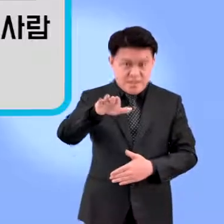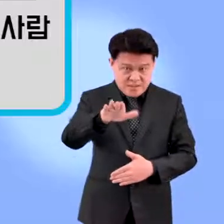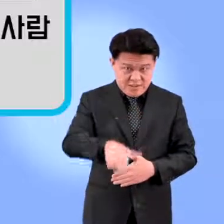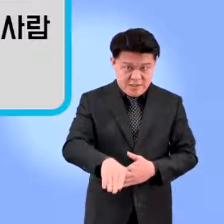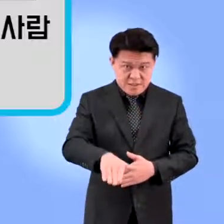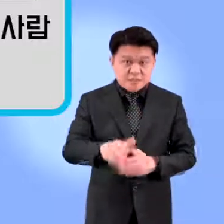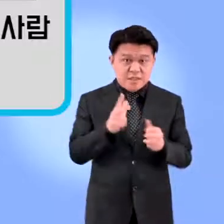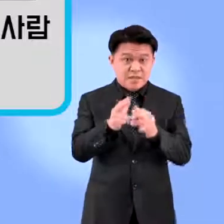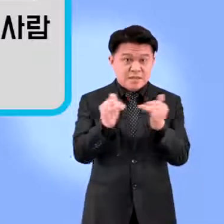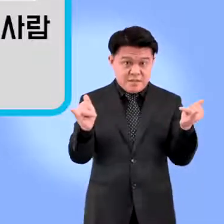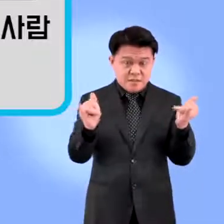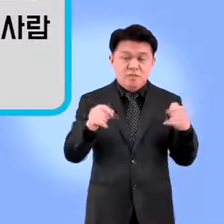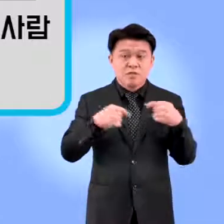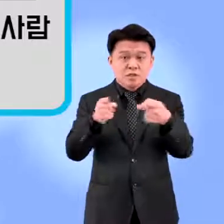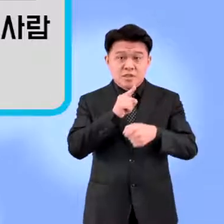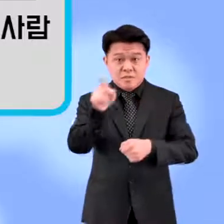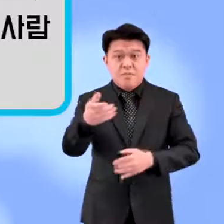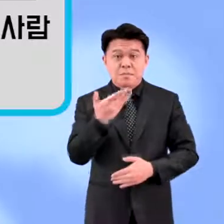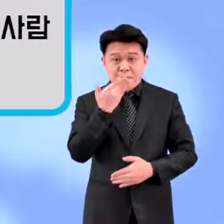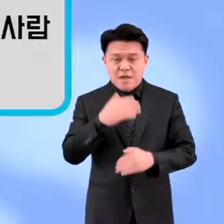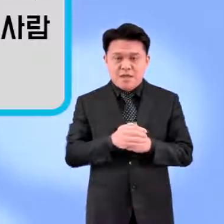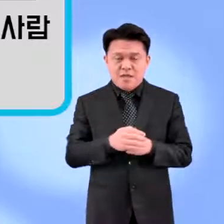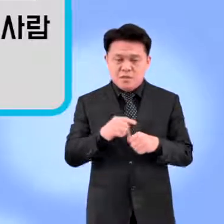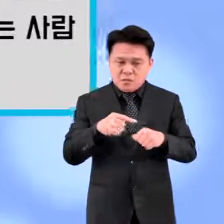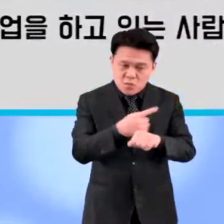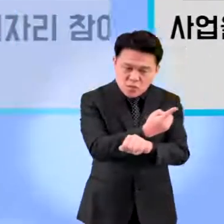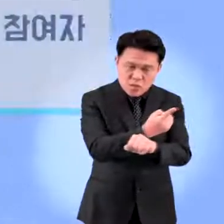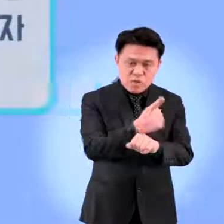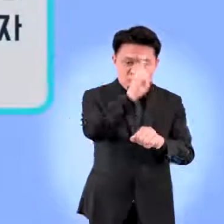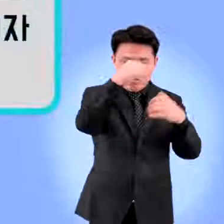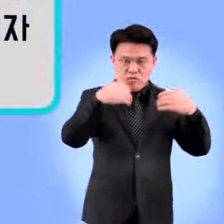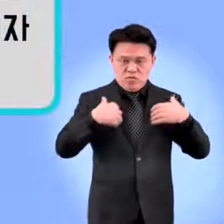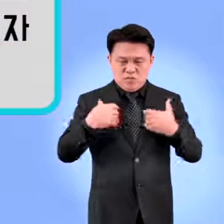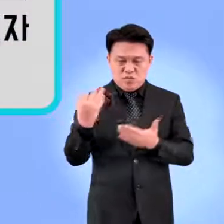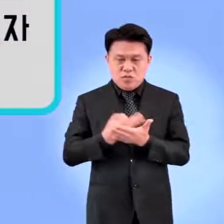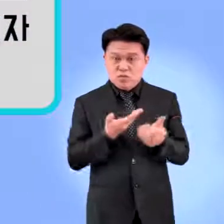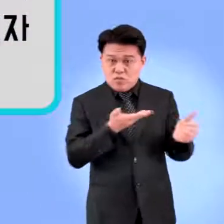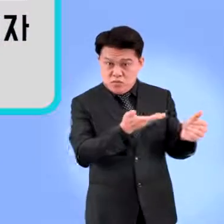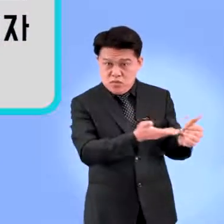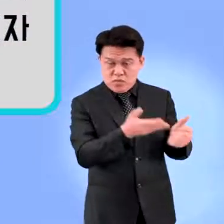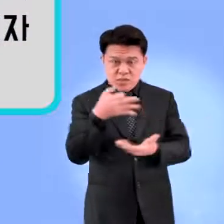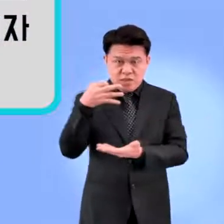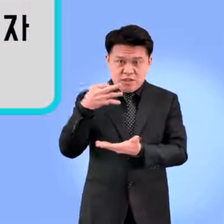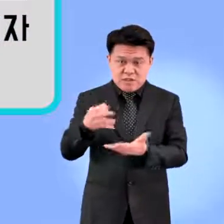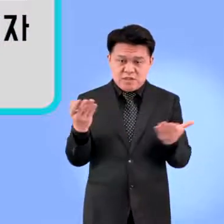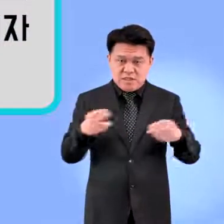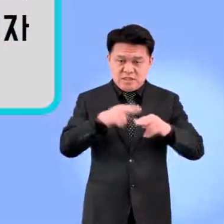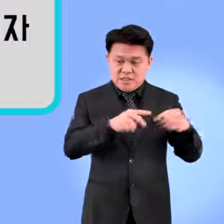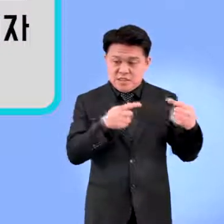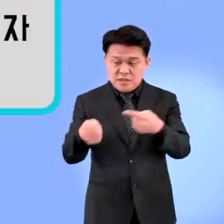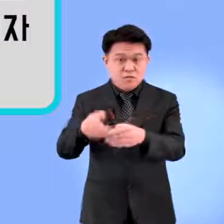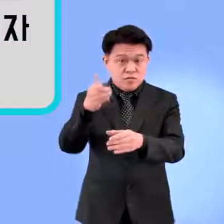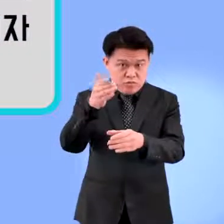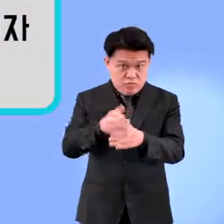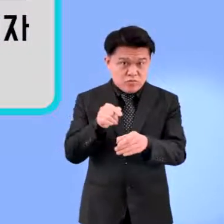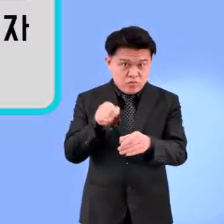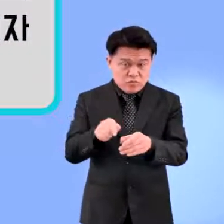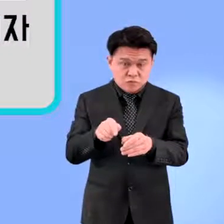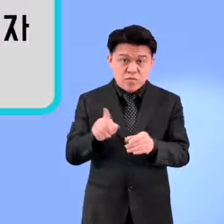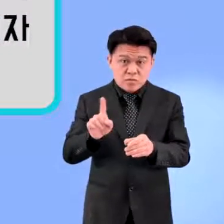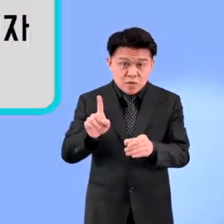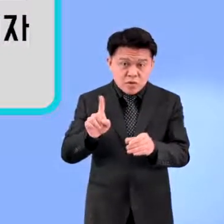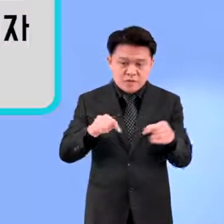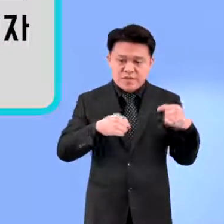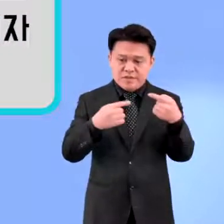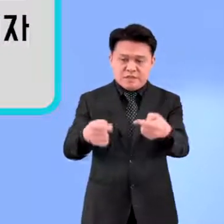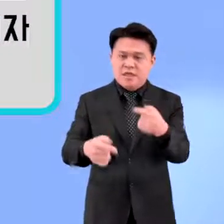이하 사업자는 가능합니다. 그 외 정부에서 월급을 주는 재정 일자리에 참여하고 있는